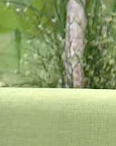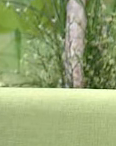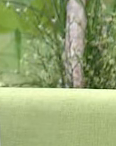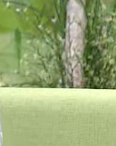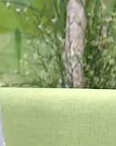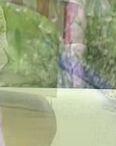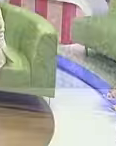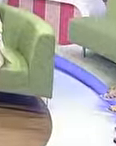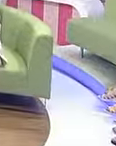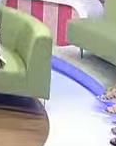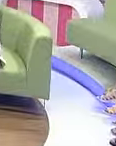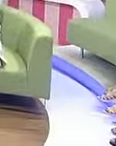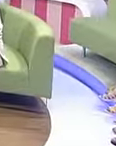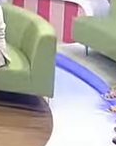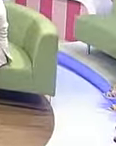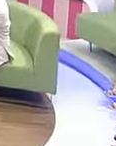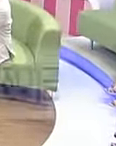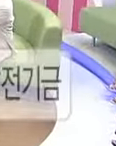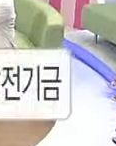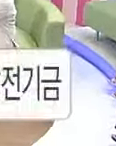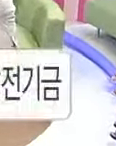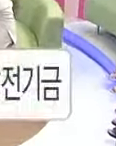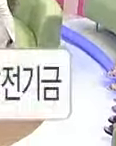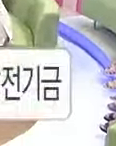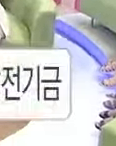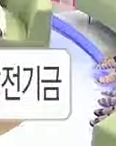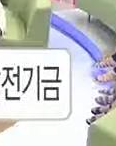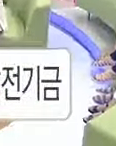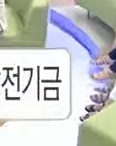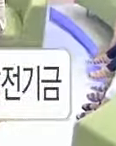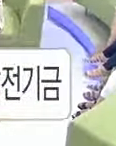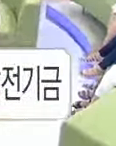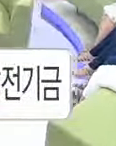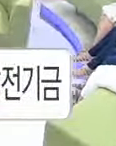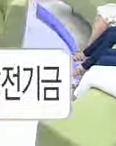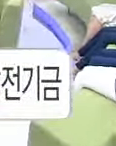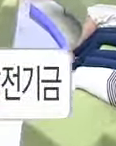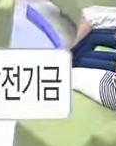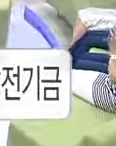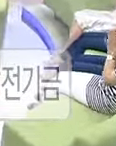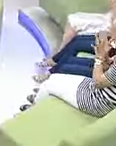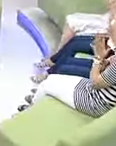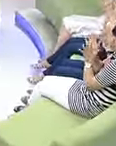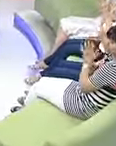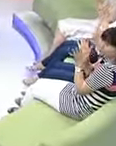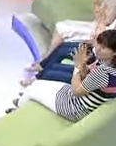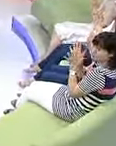감사합니다. 수고하셨습니다. 수고하셨습니다.